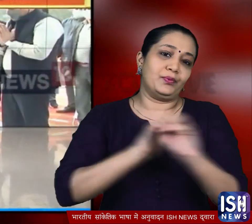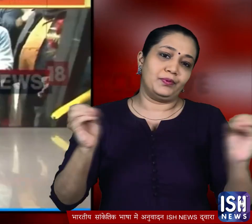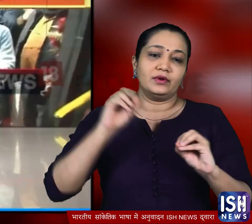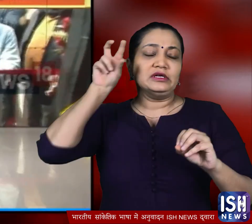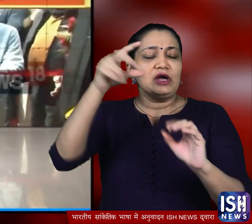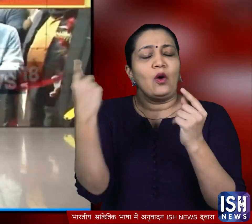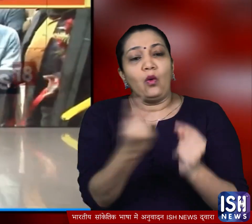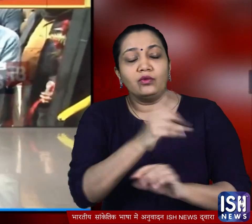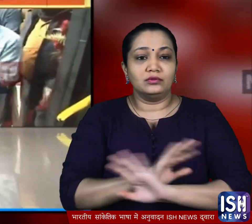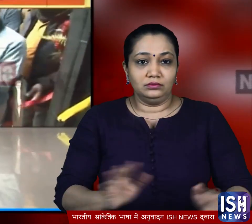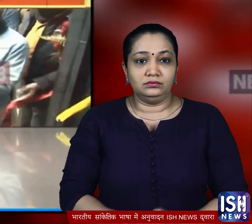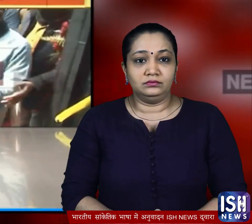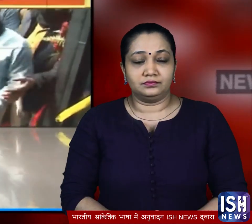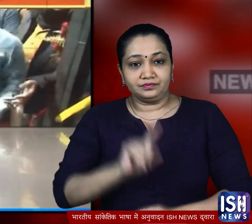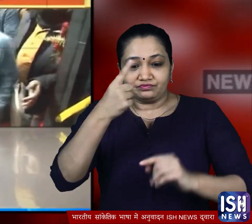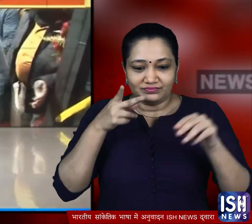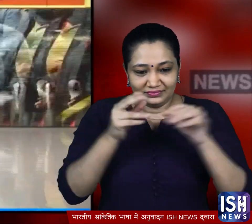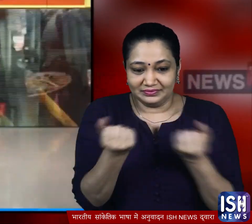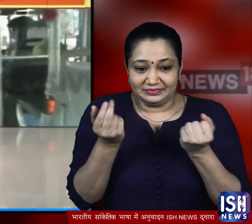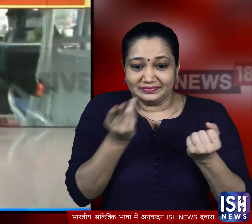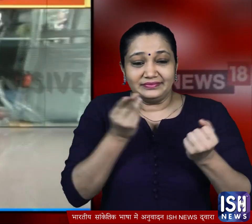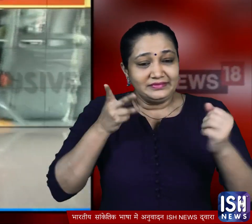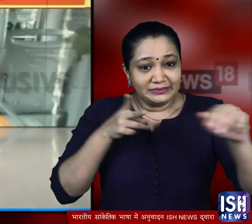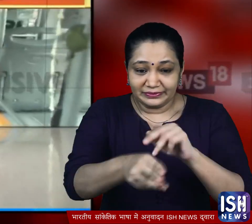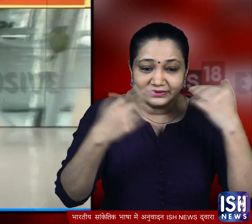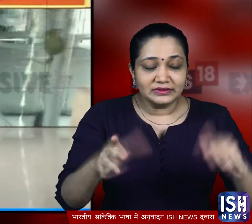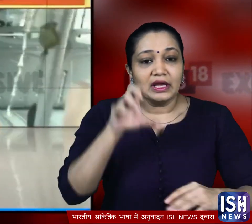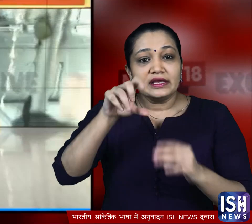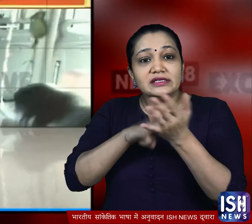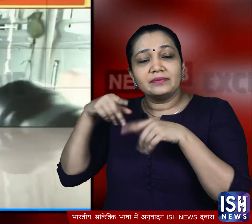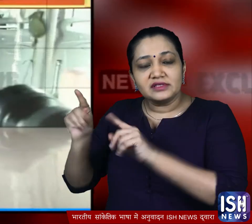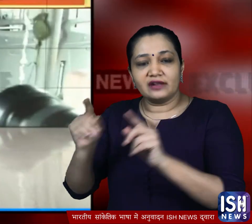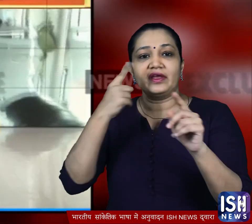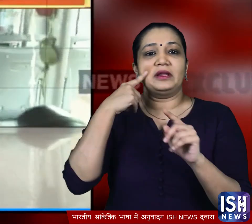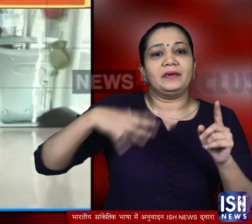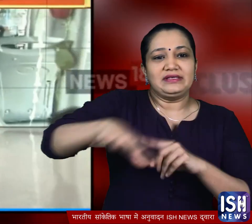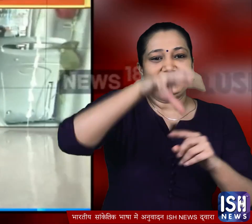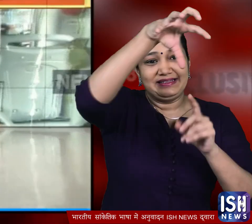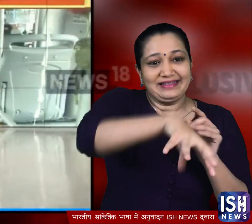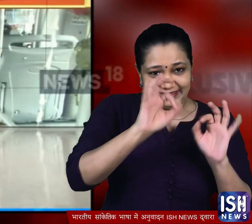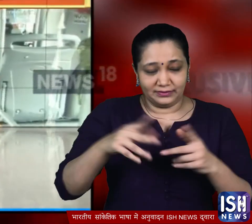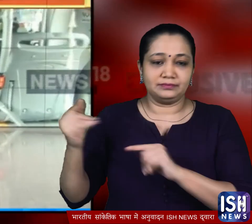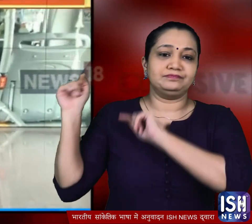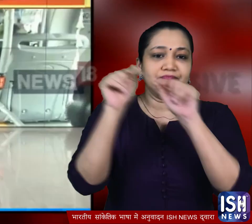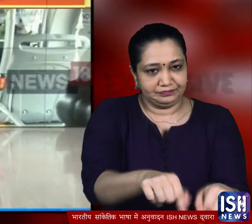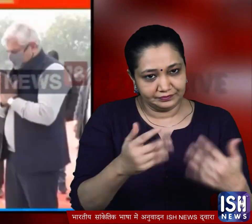का इस्तेमाल किया जाएगा। पहली इलेक्ट्रिक बस के उद्घाटन के लिए दिल्ली के सीएम केजरीवाल इंद्रप्रस्थ बस डिपो